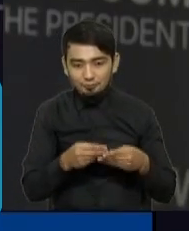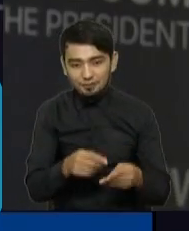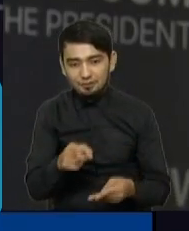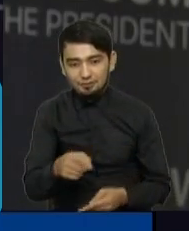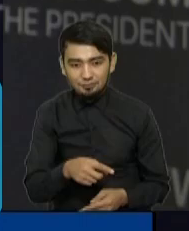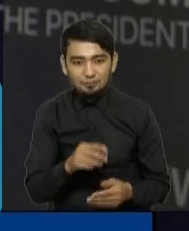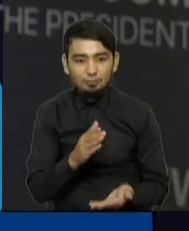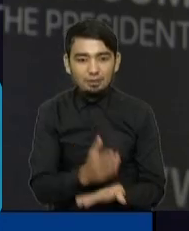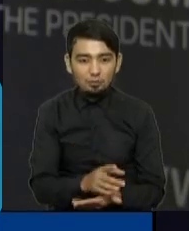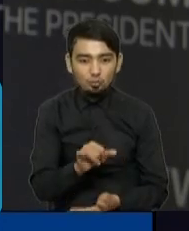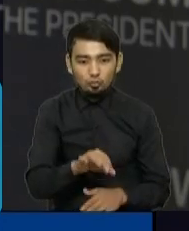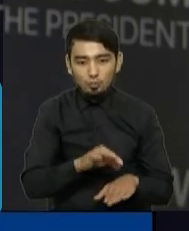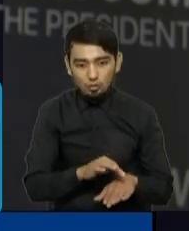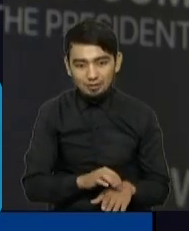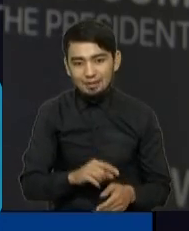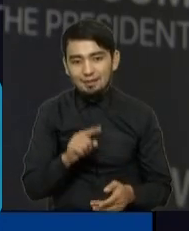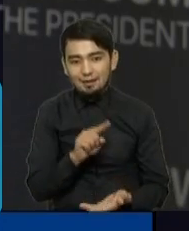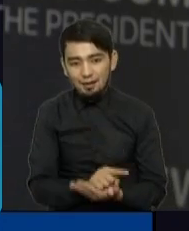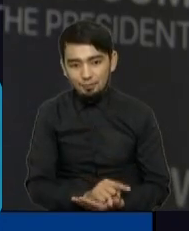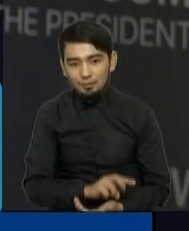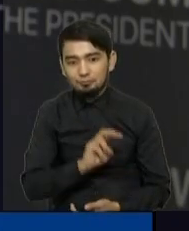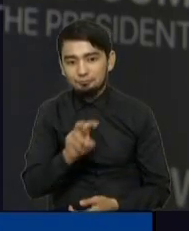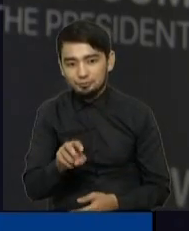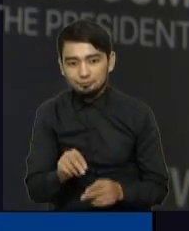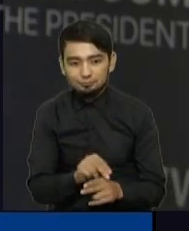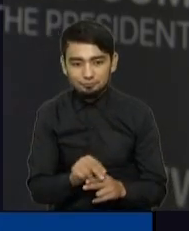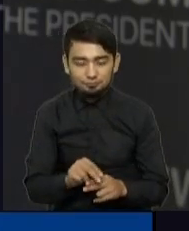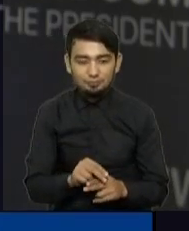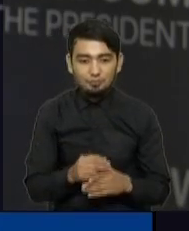осындай аурулар бар, міндетті түрде емханаға барып көмек алу керек дейді.